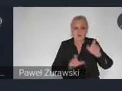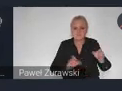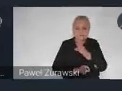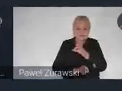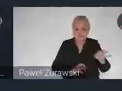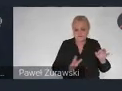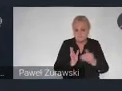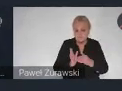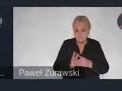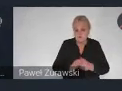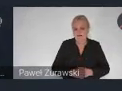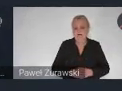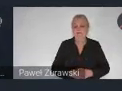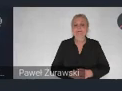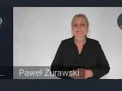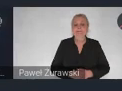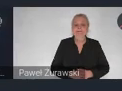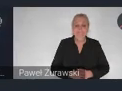szczególnymi potrzebami